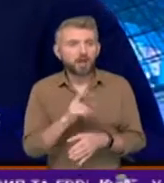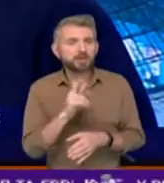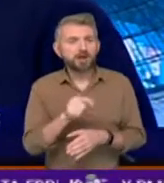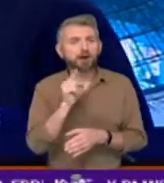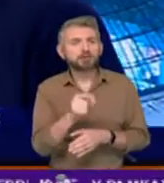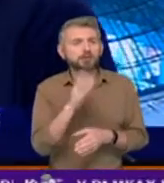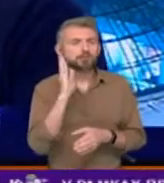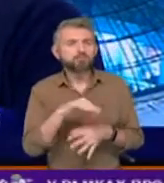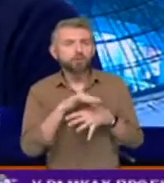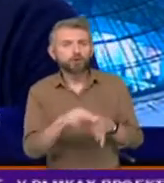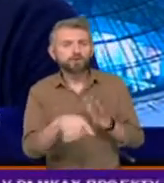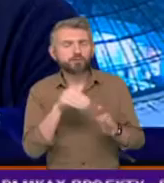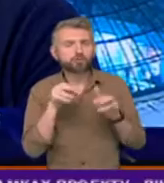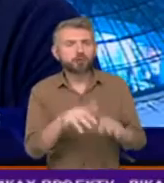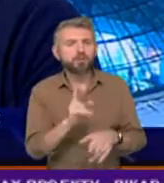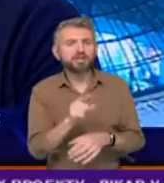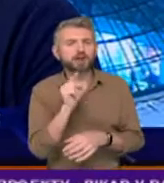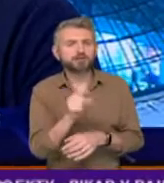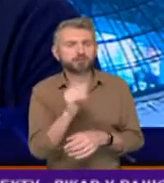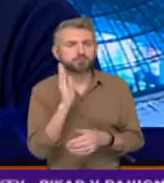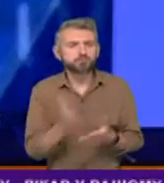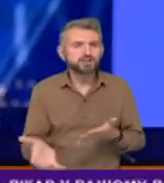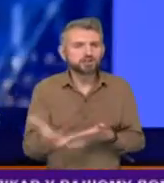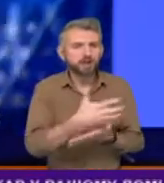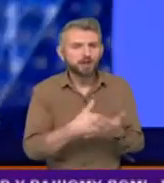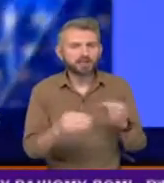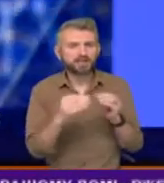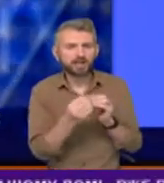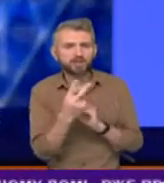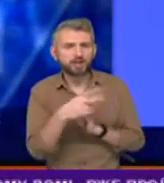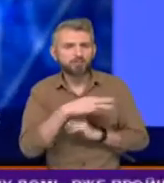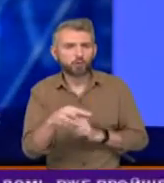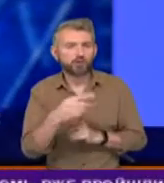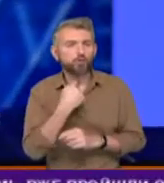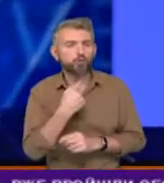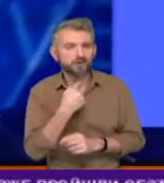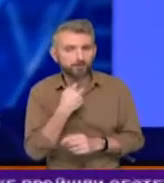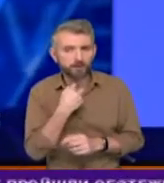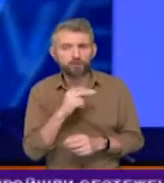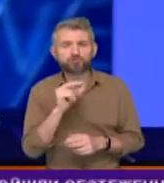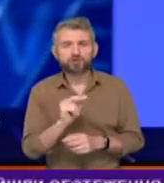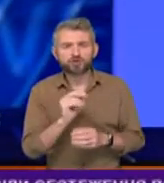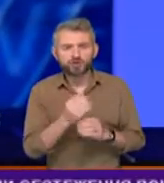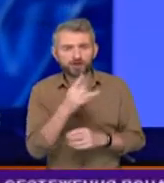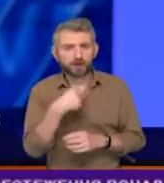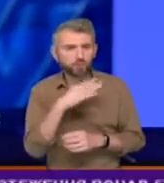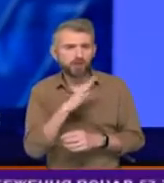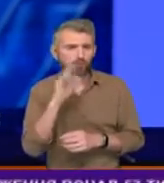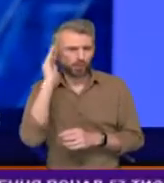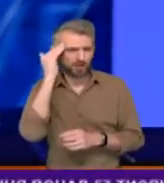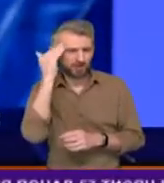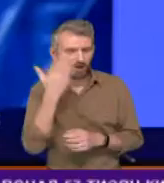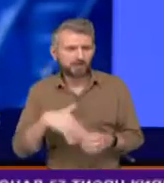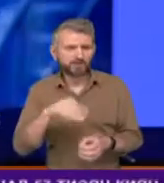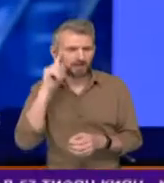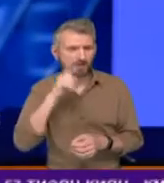збираєшся провести виборчу кампанію? Як ти збираєшся зібрати 10-12 мільйонів голосів? Ще раз кажу, мова йде не про шизофреніків. Всі шизофреніки